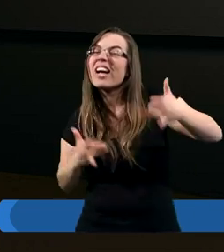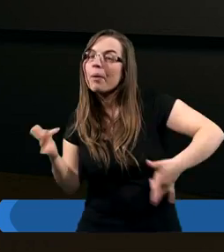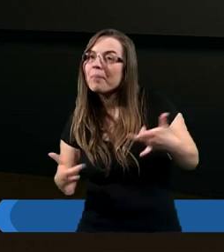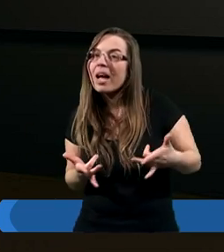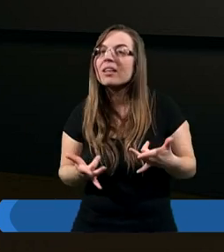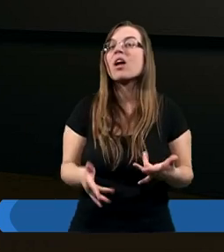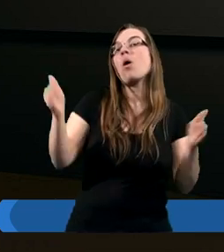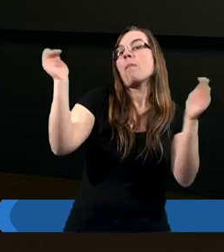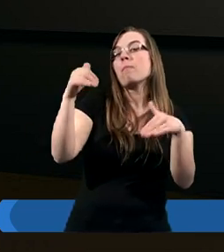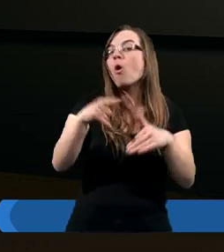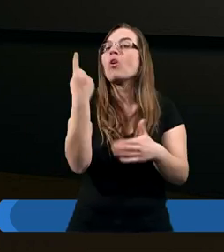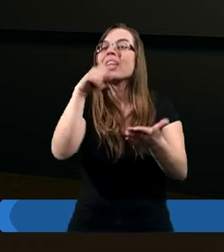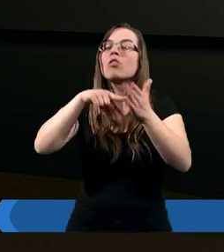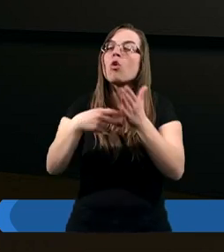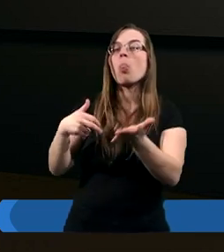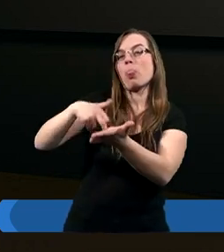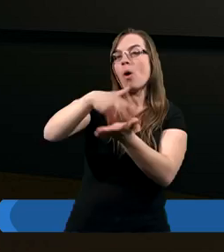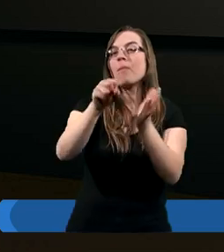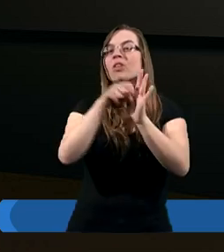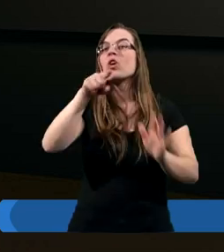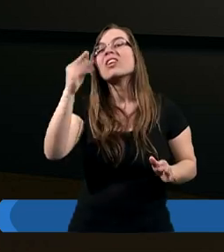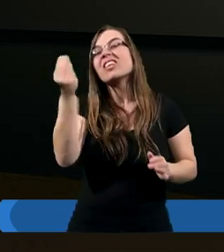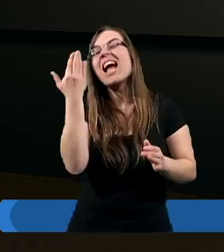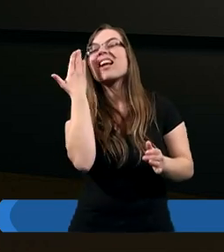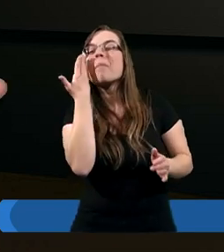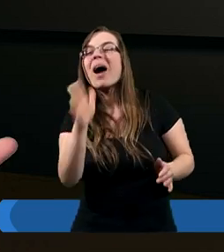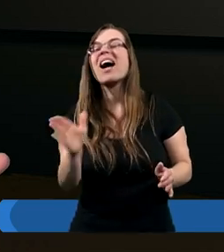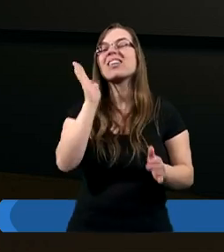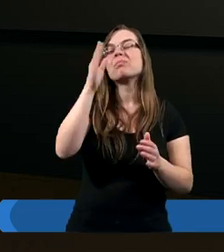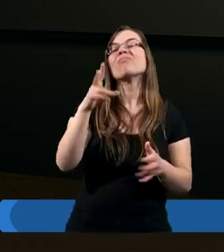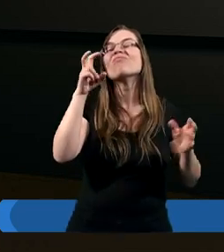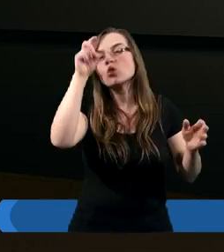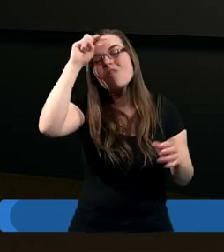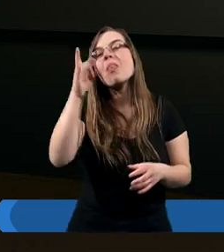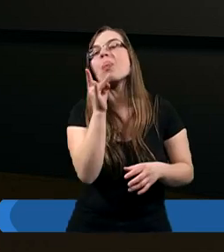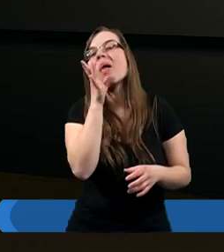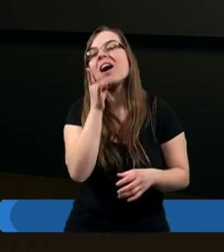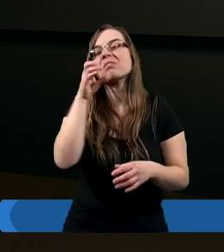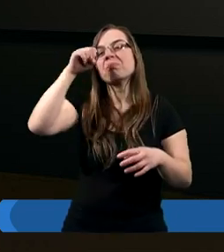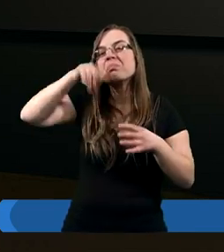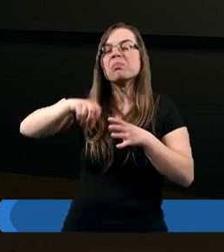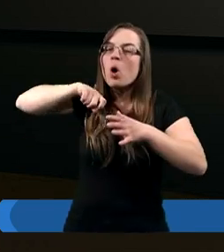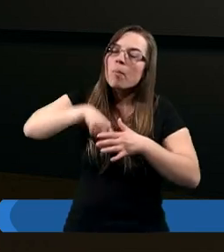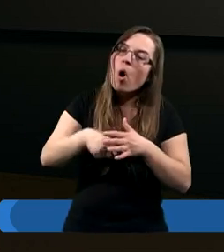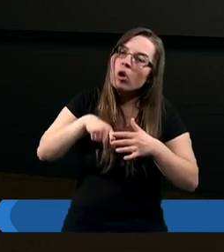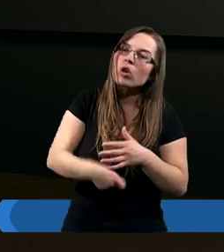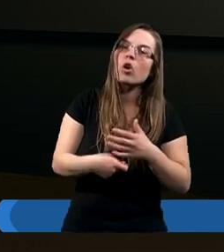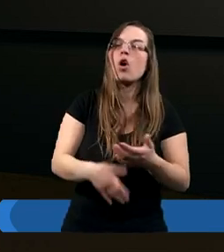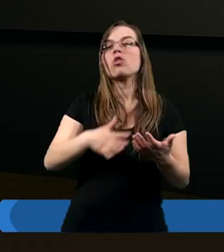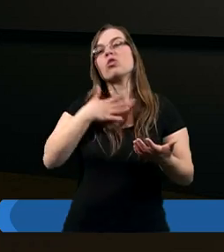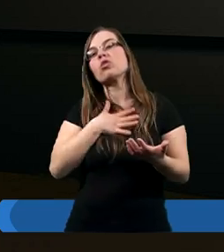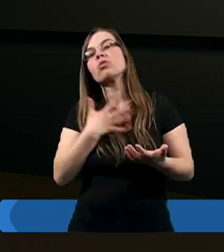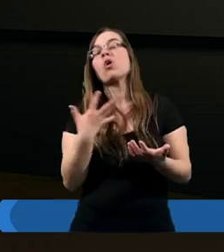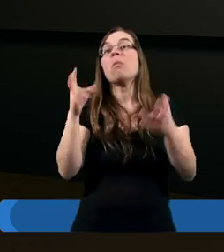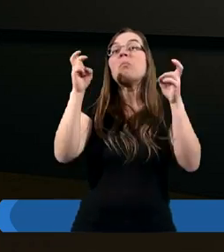naprawdę może to niejednokrotnie doprowadzić do tego, że jeszcze bardziej będzie taki człowiek narzekał. Będzie jeszcze bardziej czuł